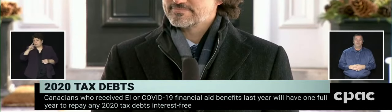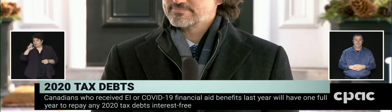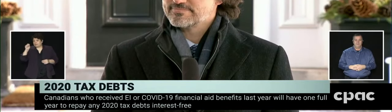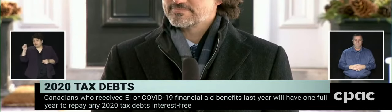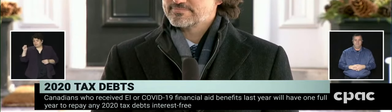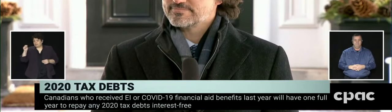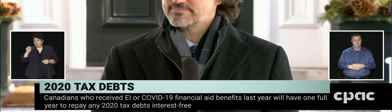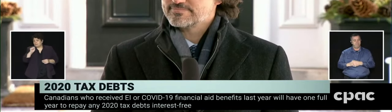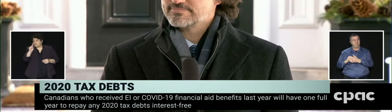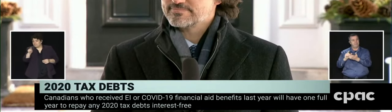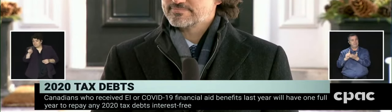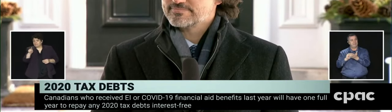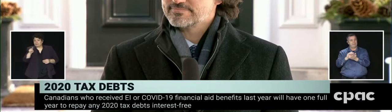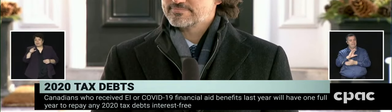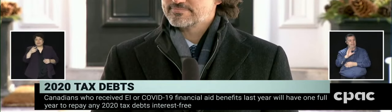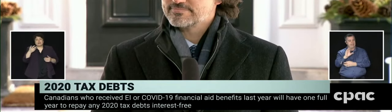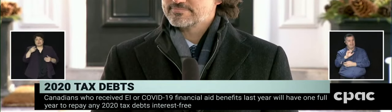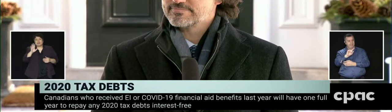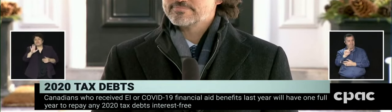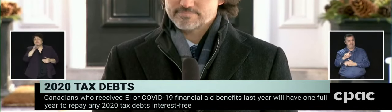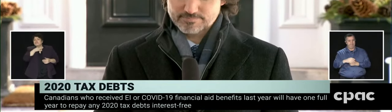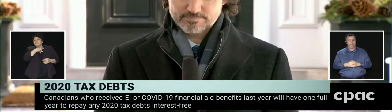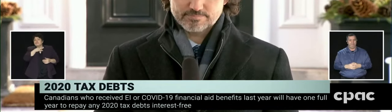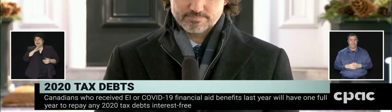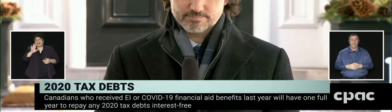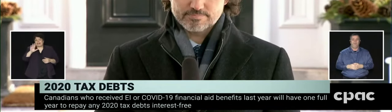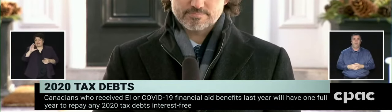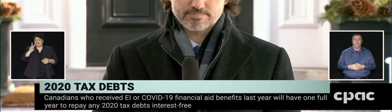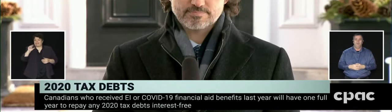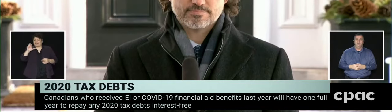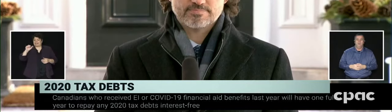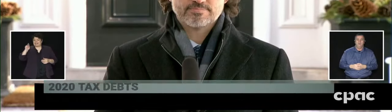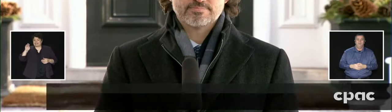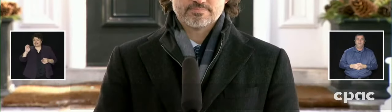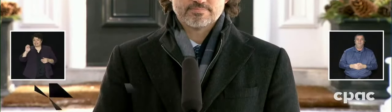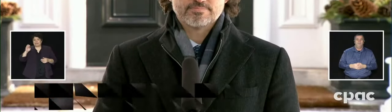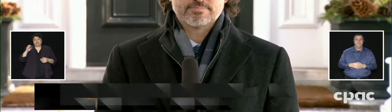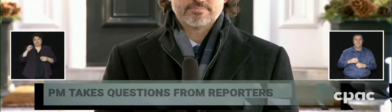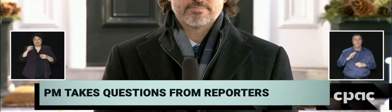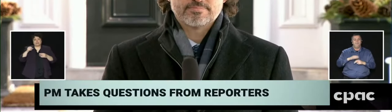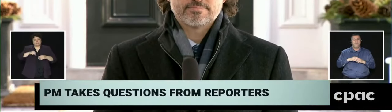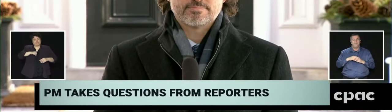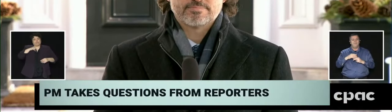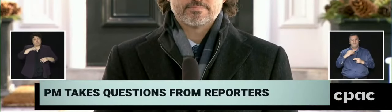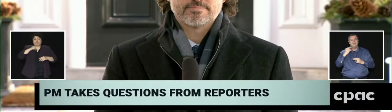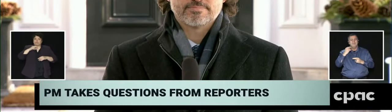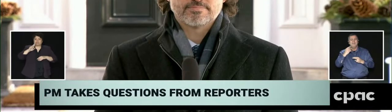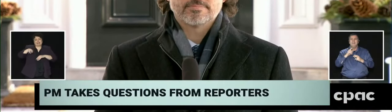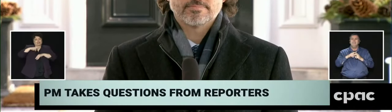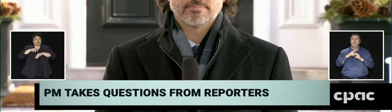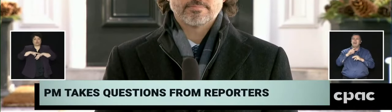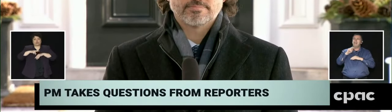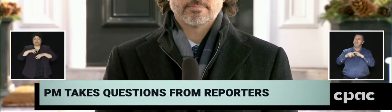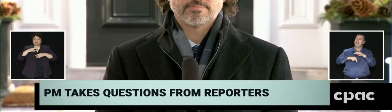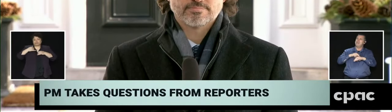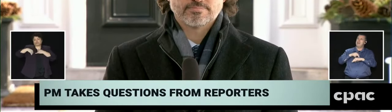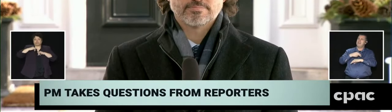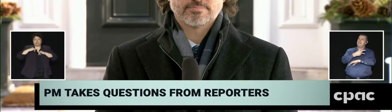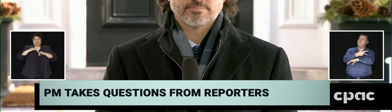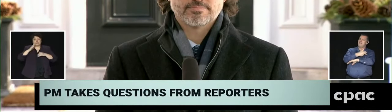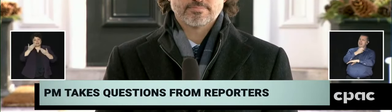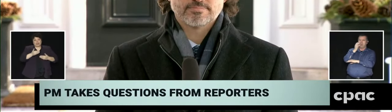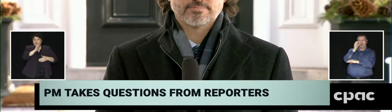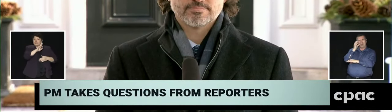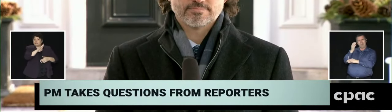about, get some thoughts on vaccine nationalism from you, that concept. The U.S. has invoked its Emergency Defense